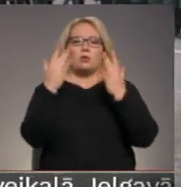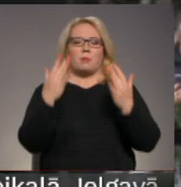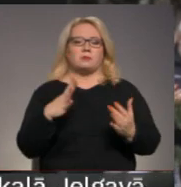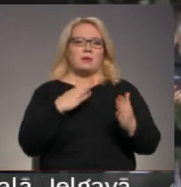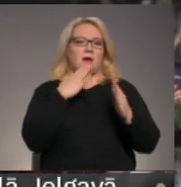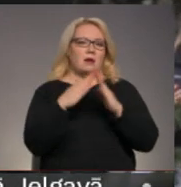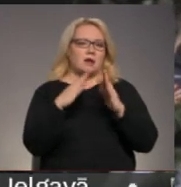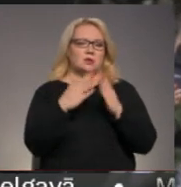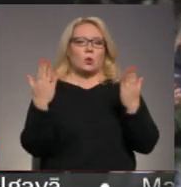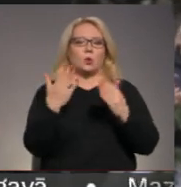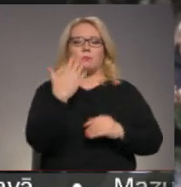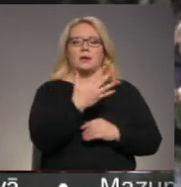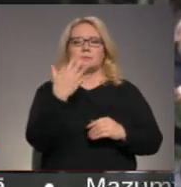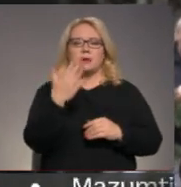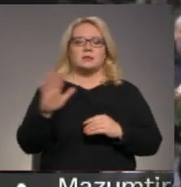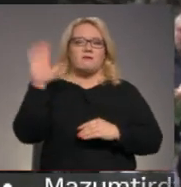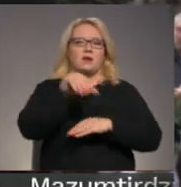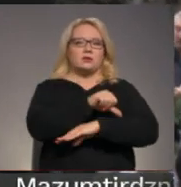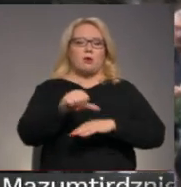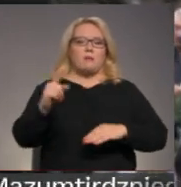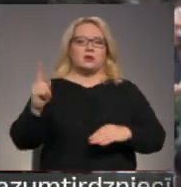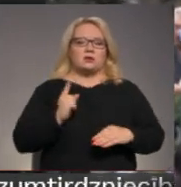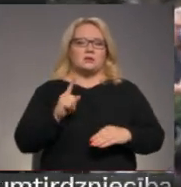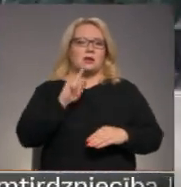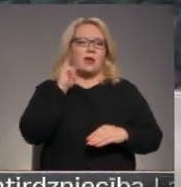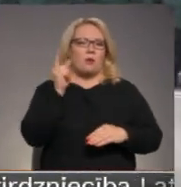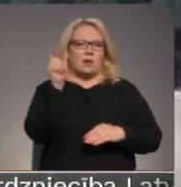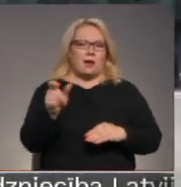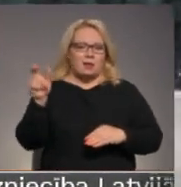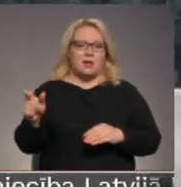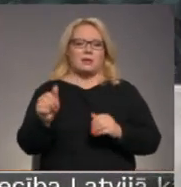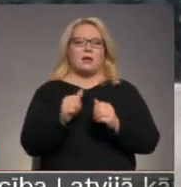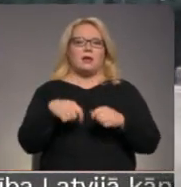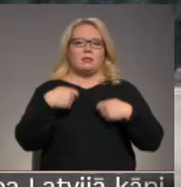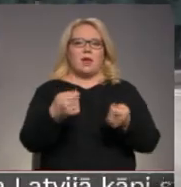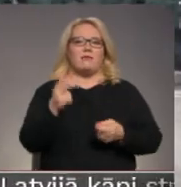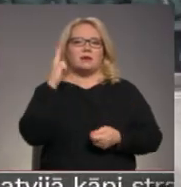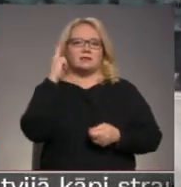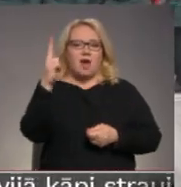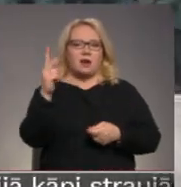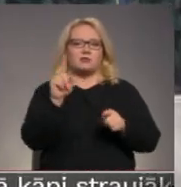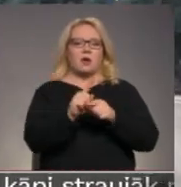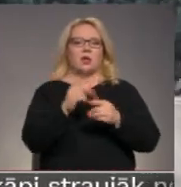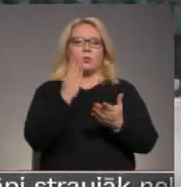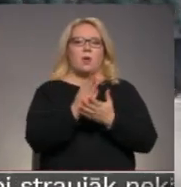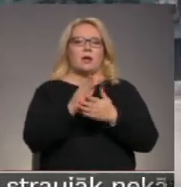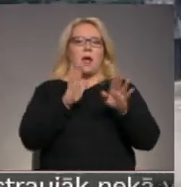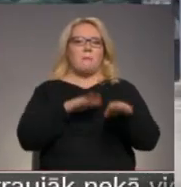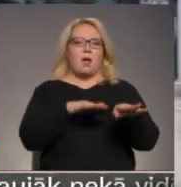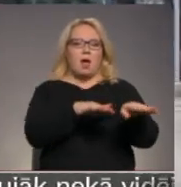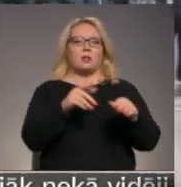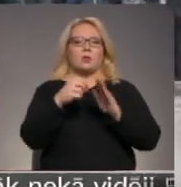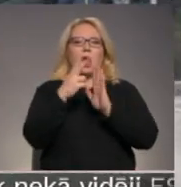Rēzeknē, kur 55 valsts robežsardzes kadeti deva zvērestu, gan notika to robežsardzes vienību parāde, kuras jau